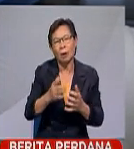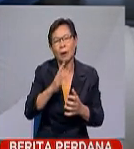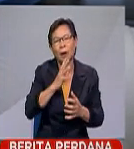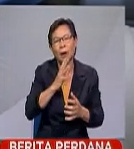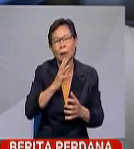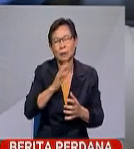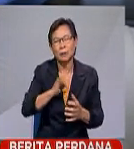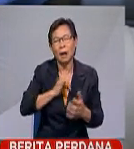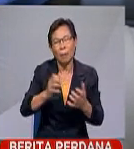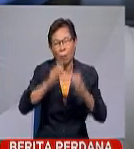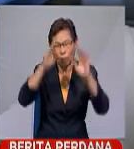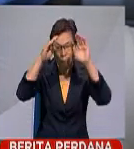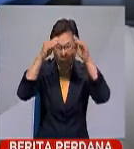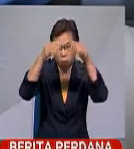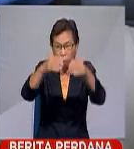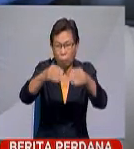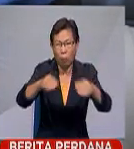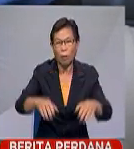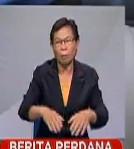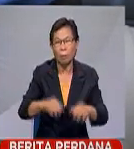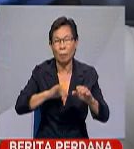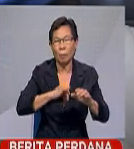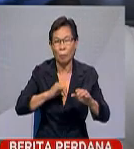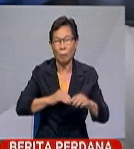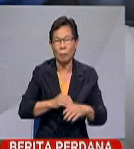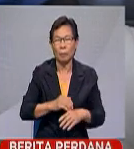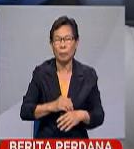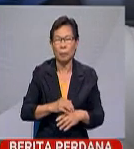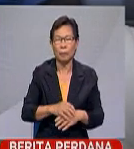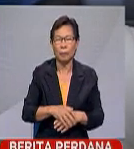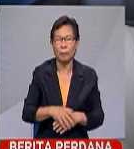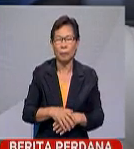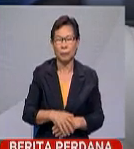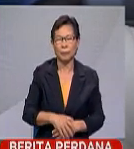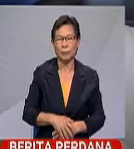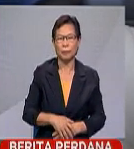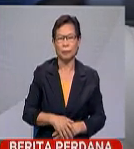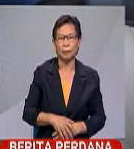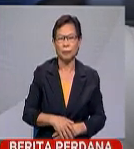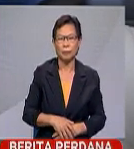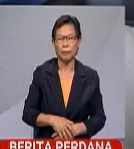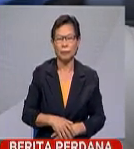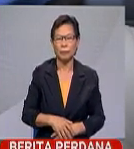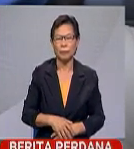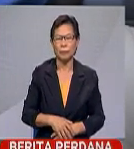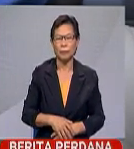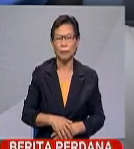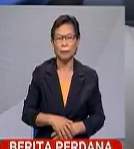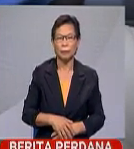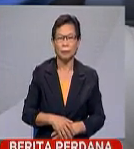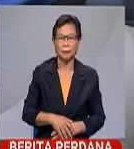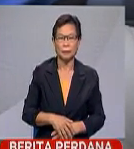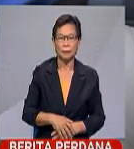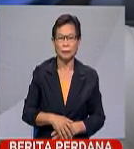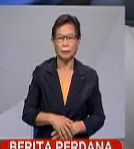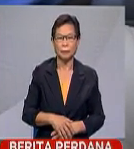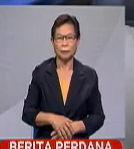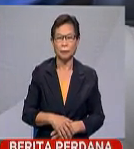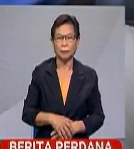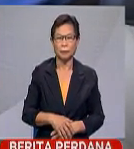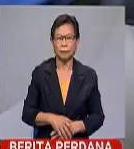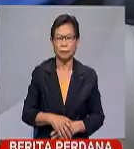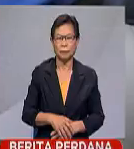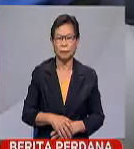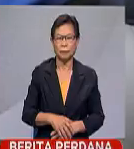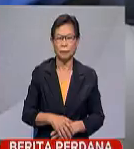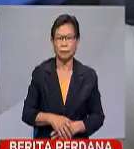bahawa keputusan dibuat bahawa spokesperson untuk perkara ini adalah yang berhormat